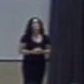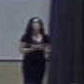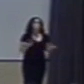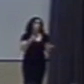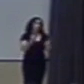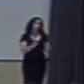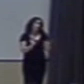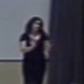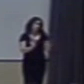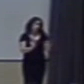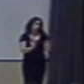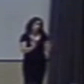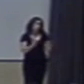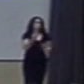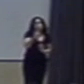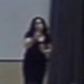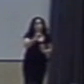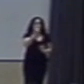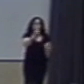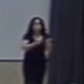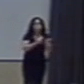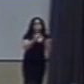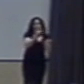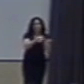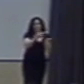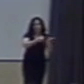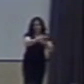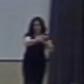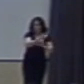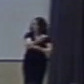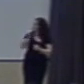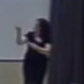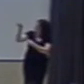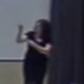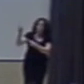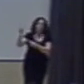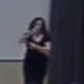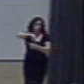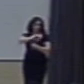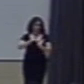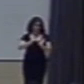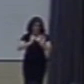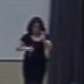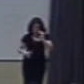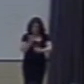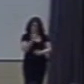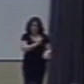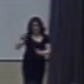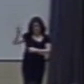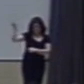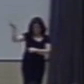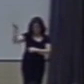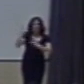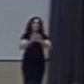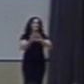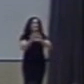mica el manifest que vam construir quan vam començar públicament, no? I que repassa moltes de les problemes del